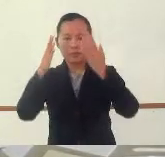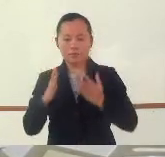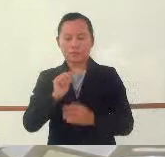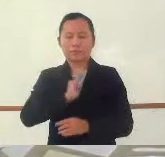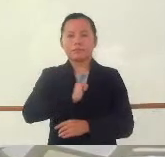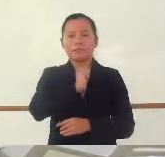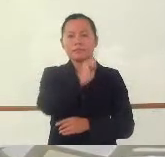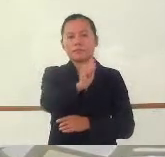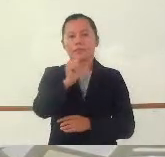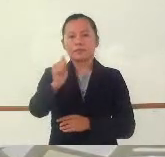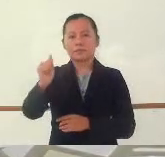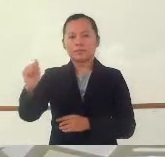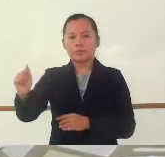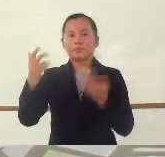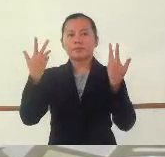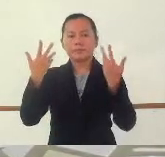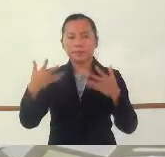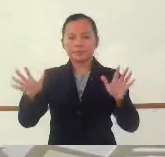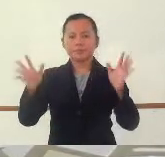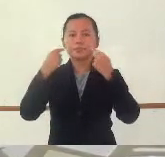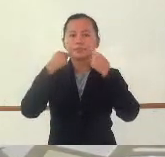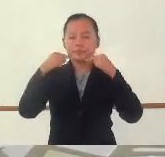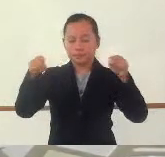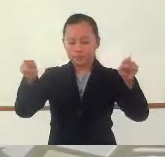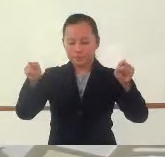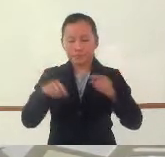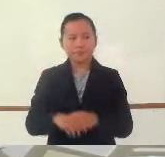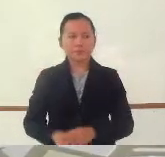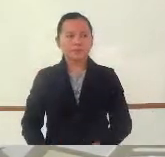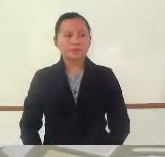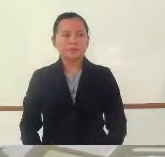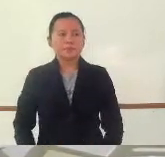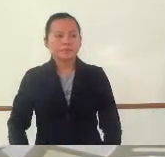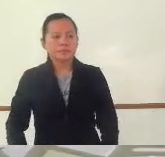masing-masing. Sekian pengumuman.